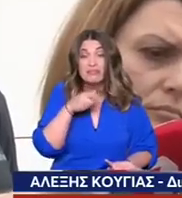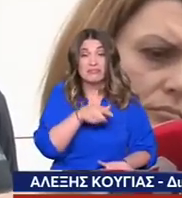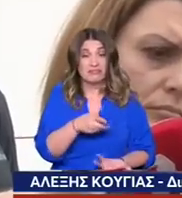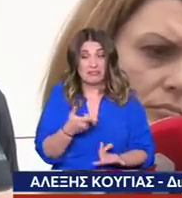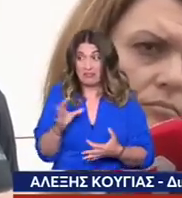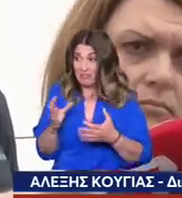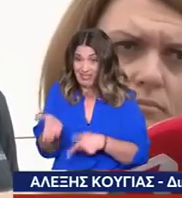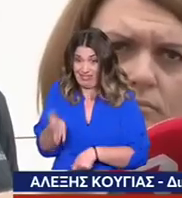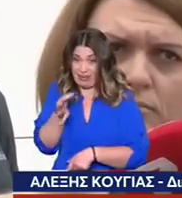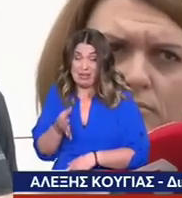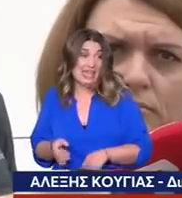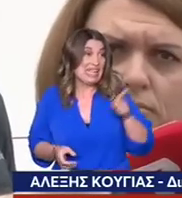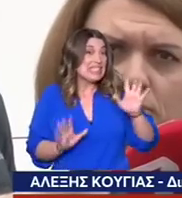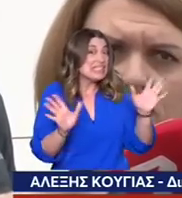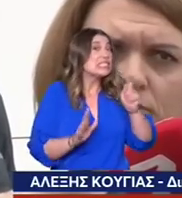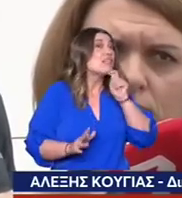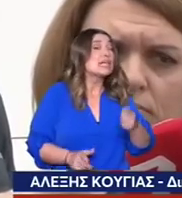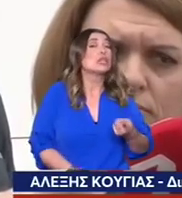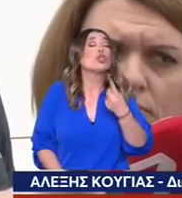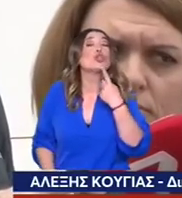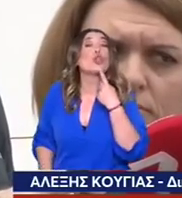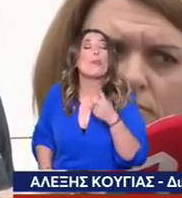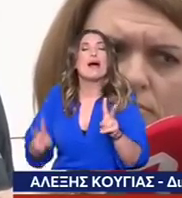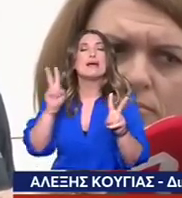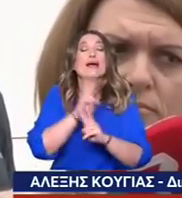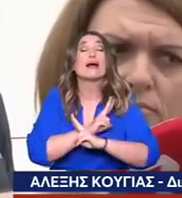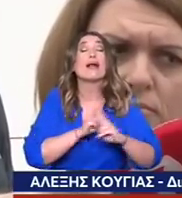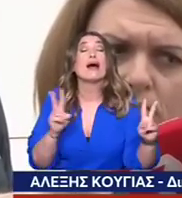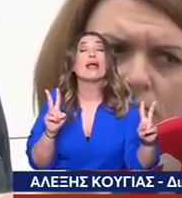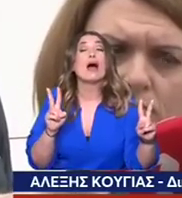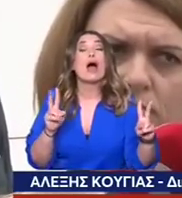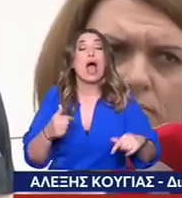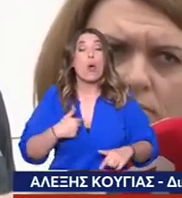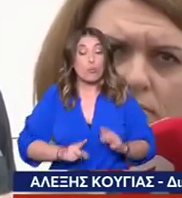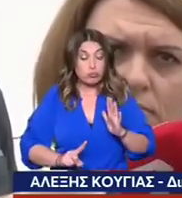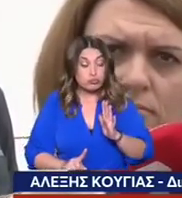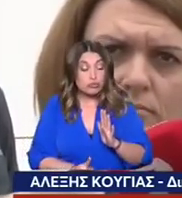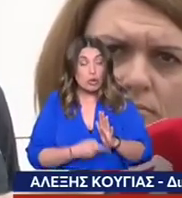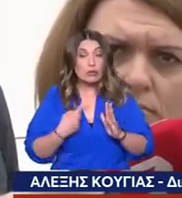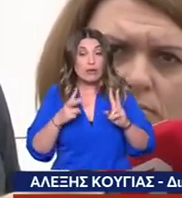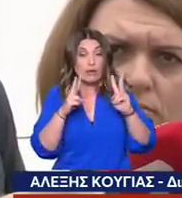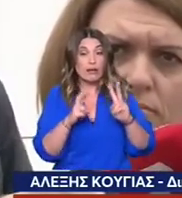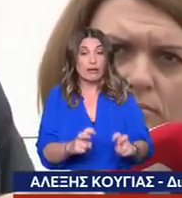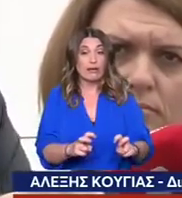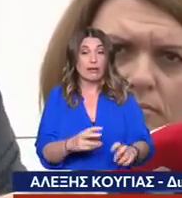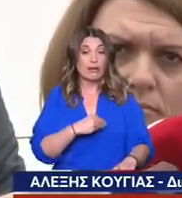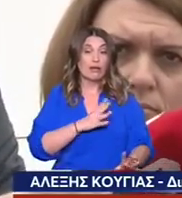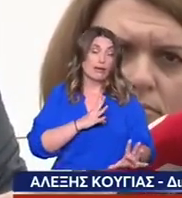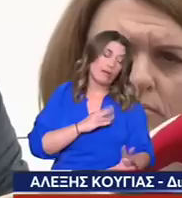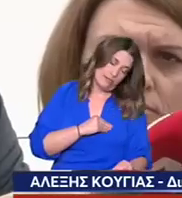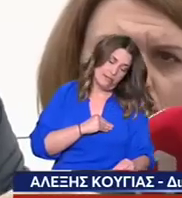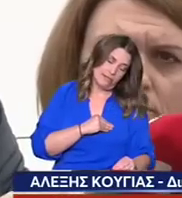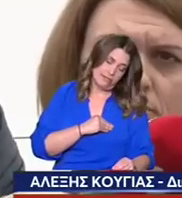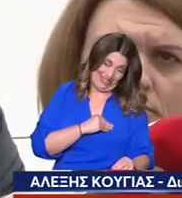της, όπου ρητά είπε ότι για πρώτη φορά οι γιατροί του Καραμαρδανίου την ενόχλησαν μετά την